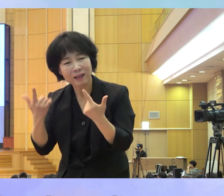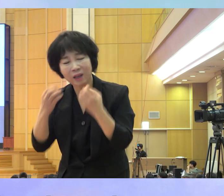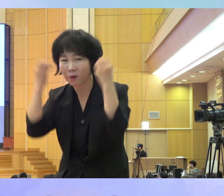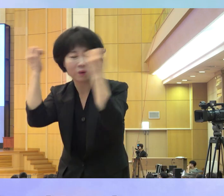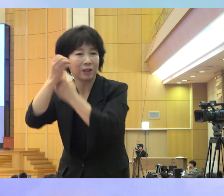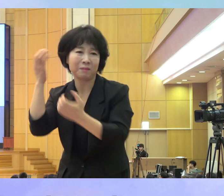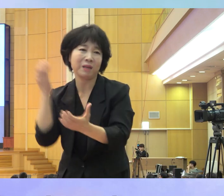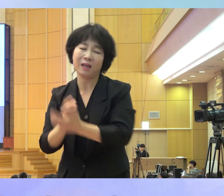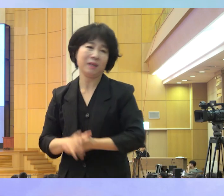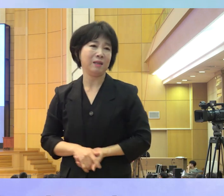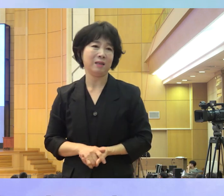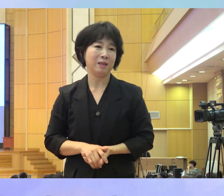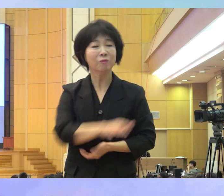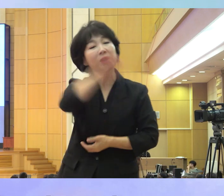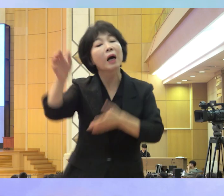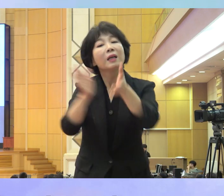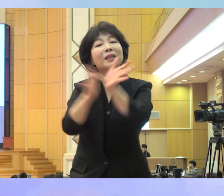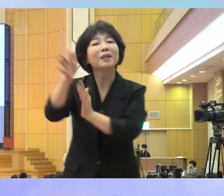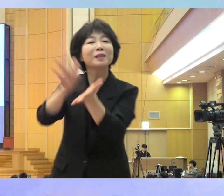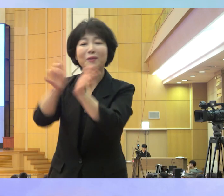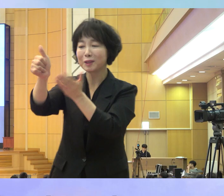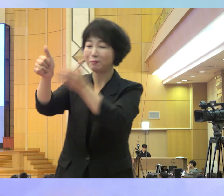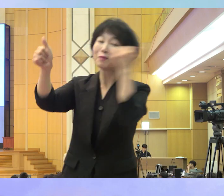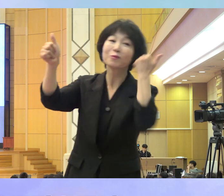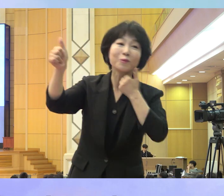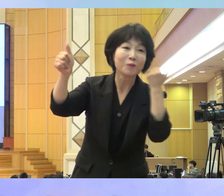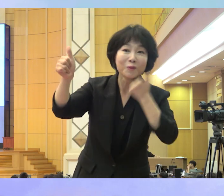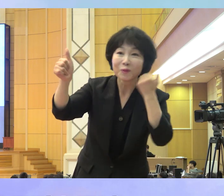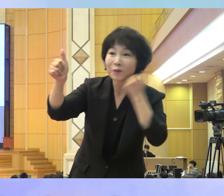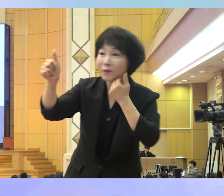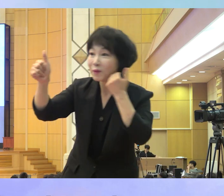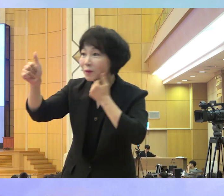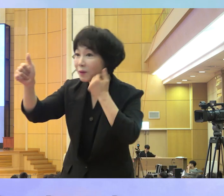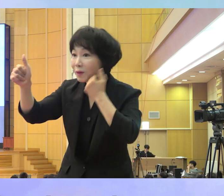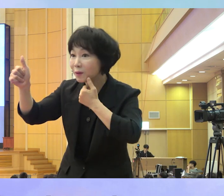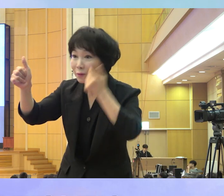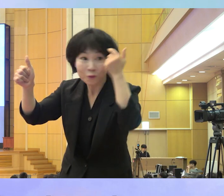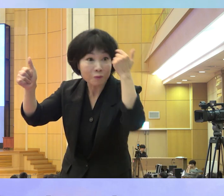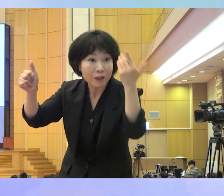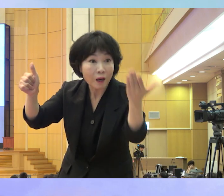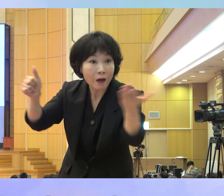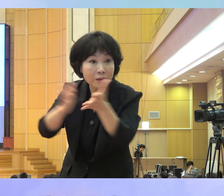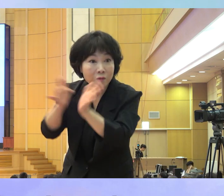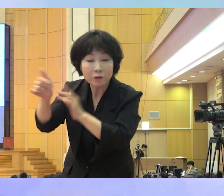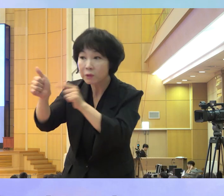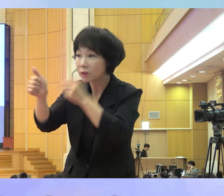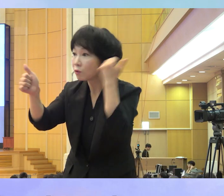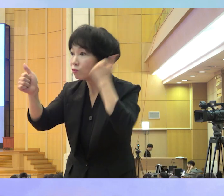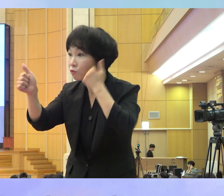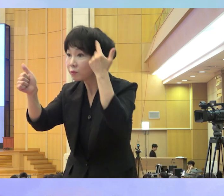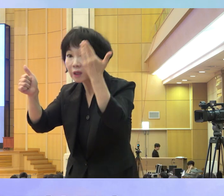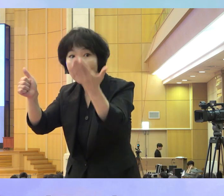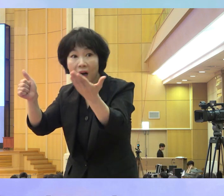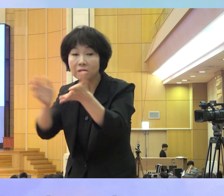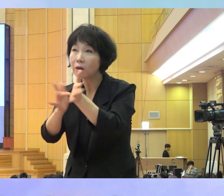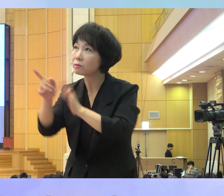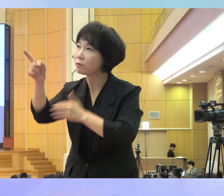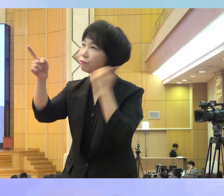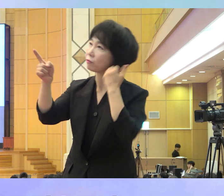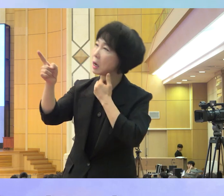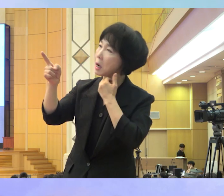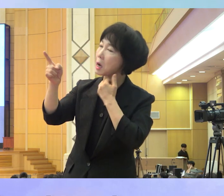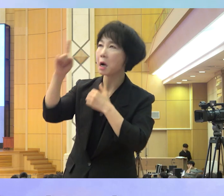여러분, 예수님을 믿는데 예수님이 누군지나 알고 확실하게 믿어야지, 그냥 자기가 생각할